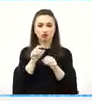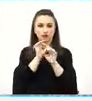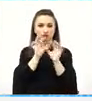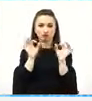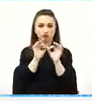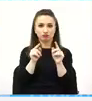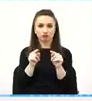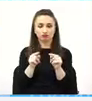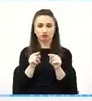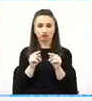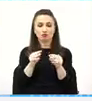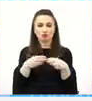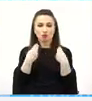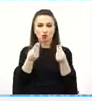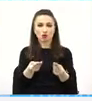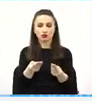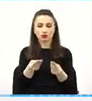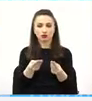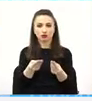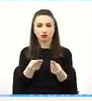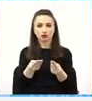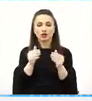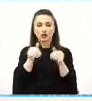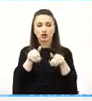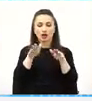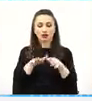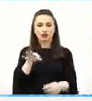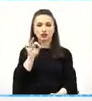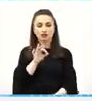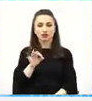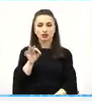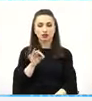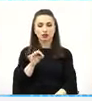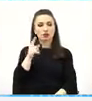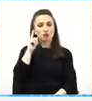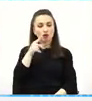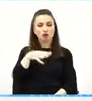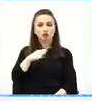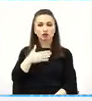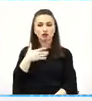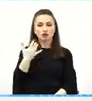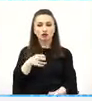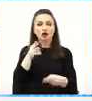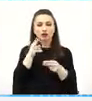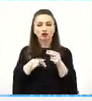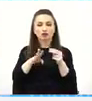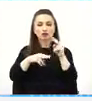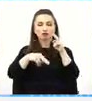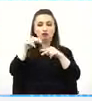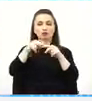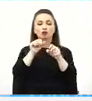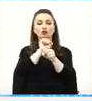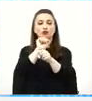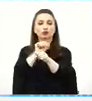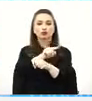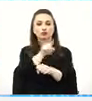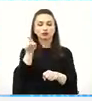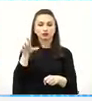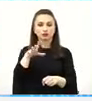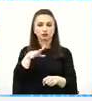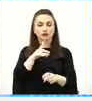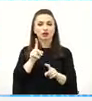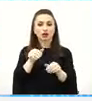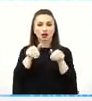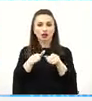სახით მოგაწოდოთ გადაწყვეტილება. მოგეხსენებათ, ჩვენ დაუმთავრებელი მშენებლობებისთვის